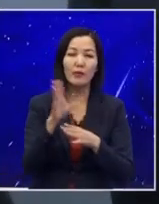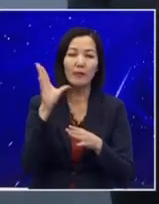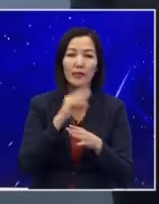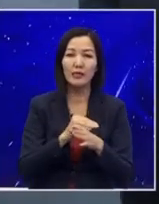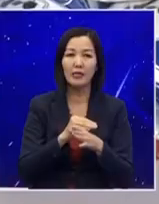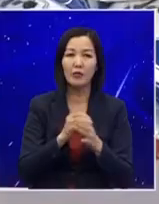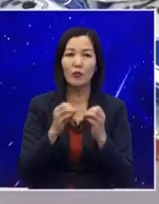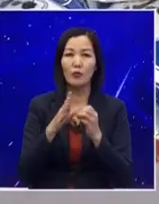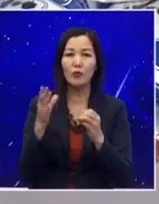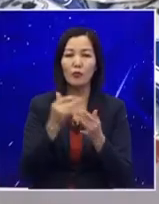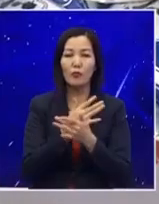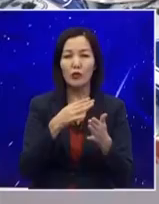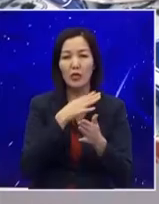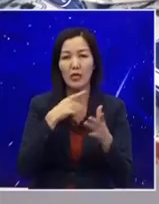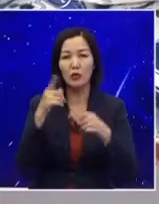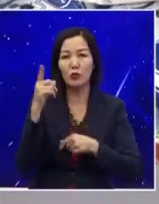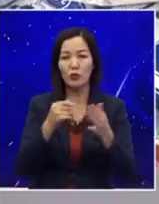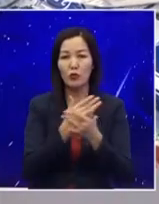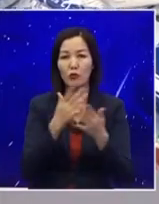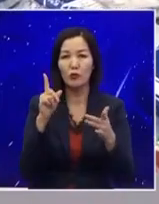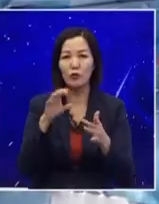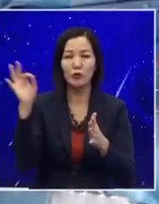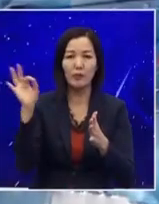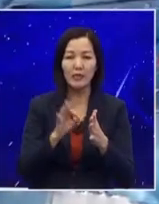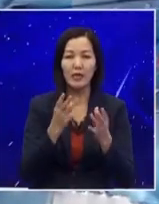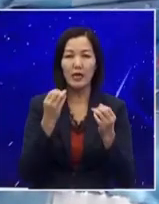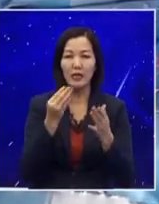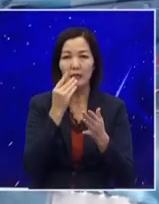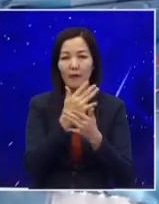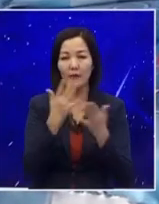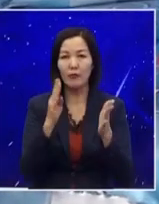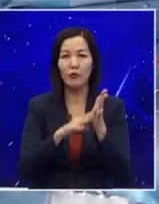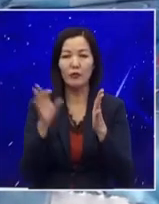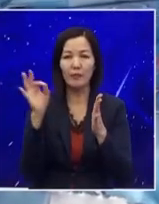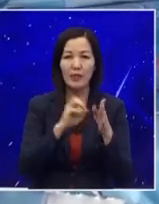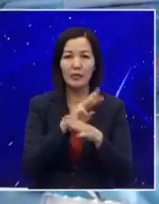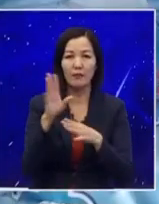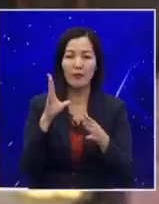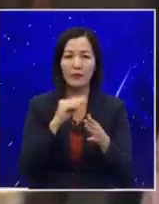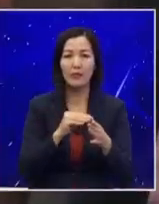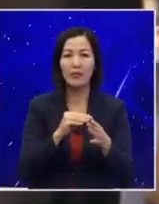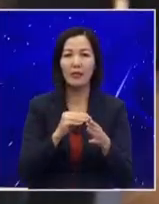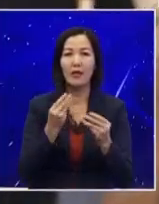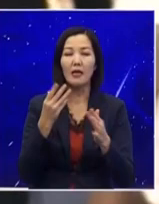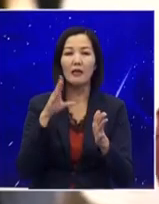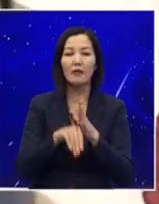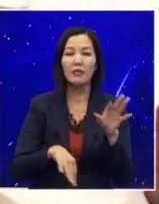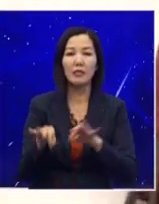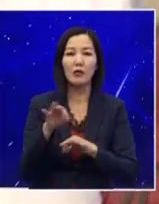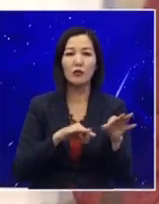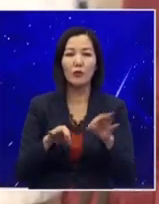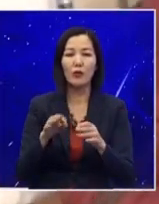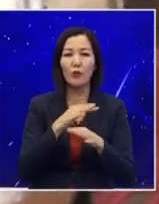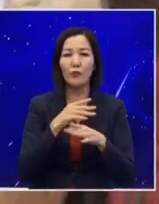түр бойынша, оның ішінде ет және сүт өнімдерімен 100%, тағы 5 түрлі азықпен 90% қамтамасыз етеді. Инвестициялық жобалар бойынша да